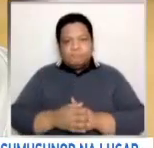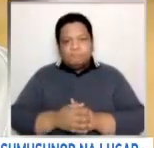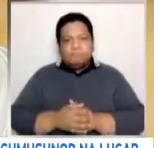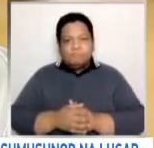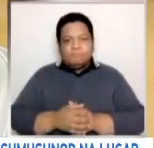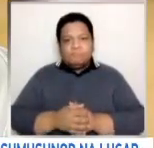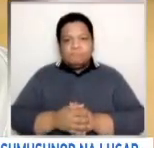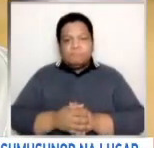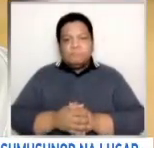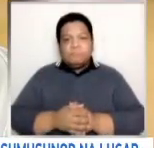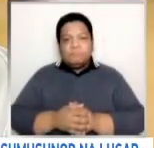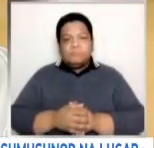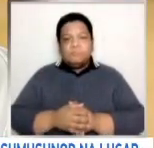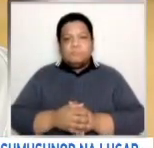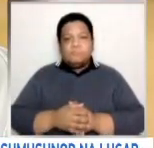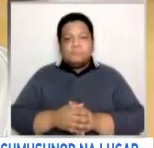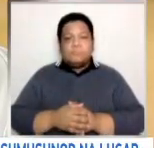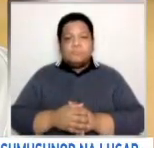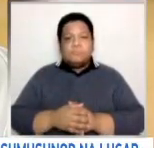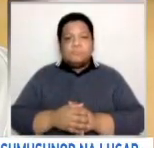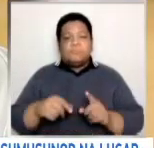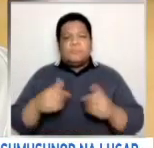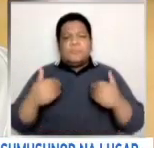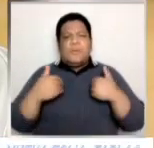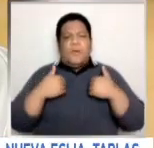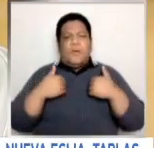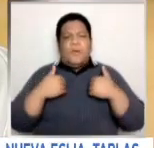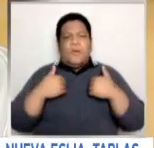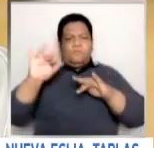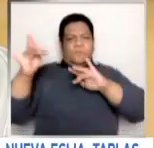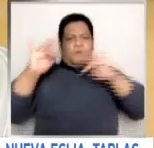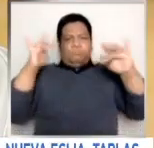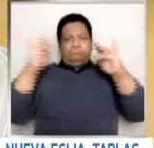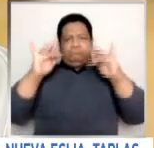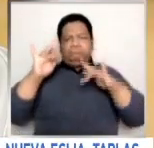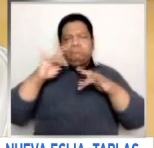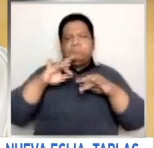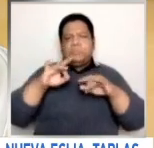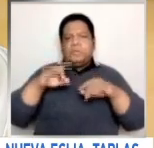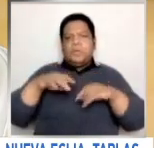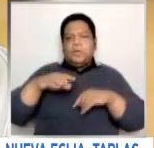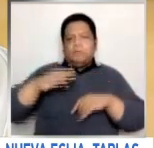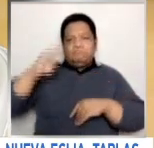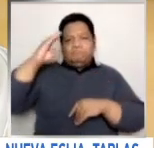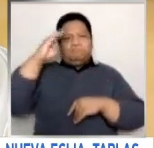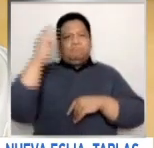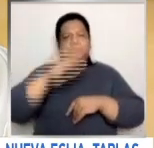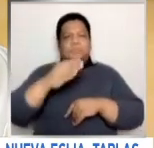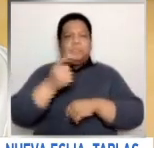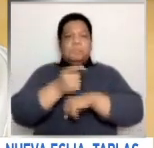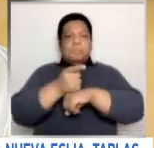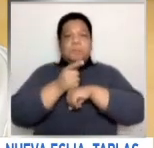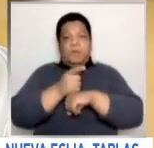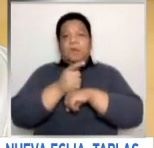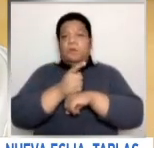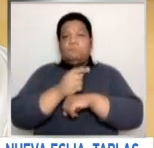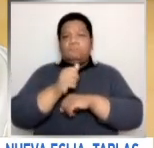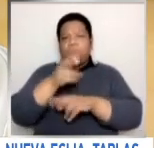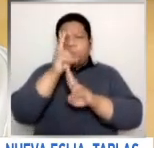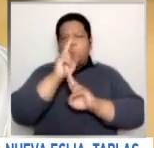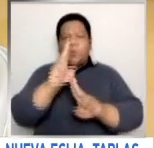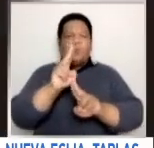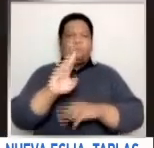Isang salute of lights ang isinagawa ng Tourism Infrastructure and Enterprise Zone at probinsya ng Bataan bilang paggunita sa Araw ng